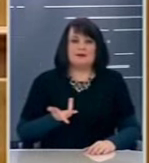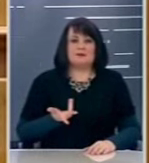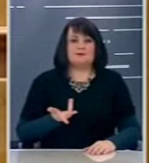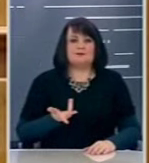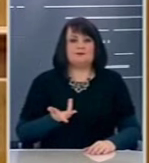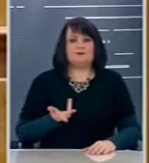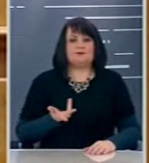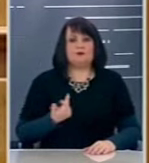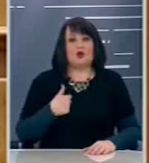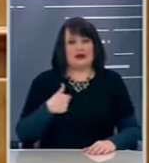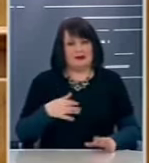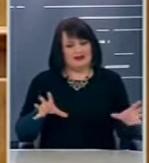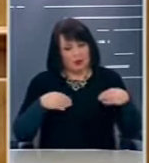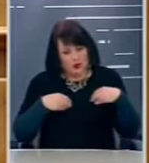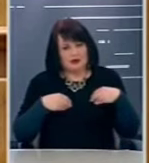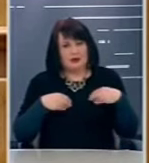ότι δεχτήκαμε μέτρα